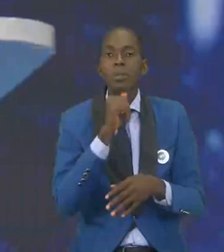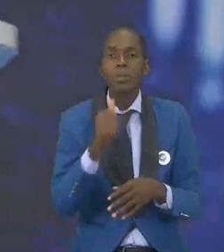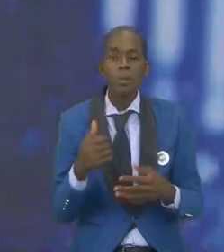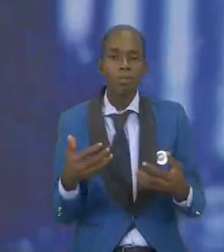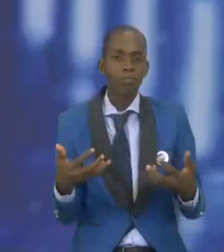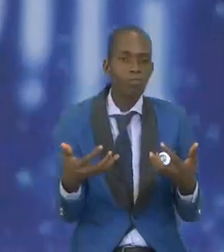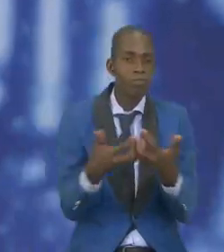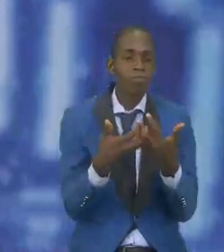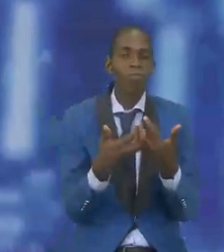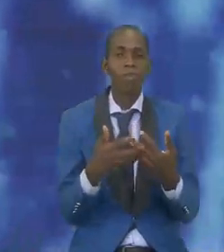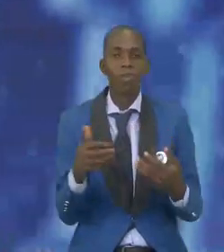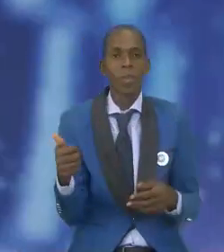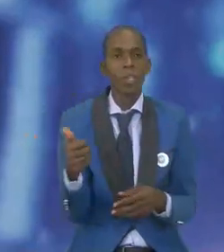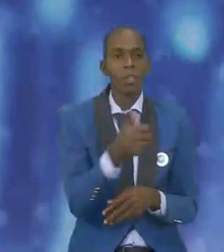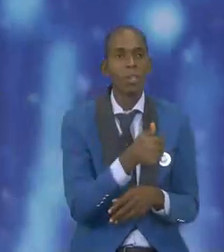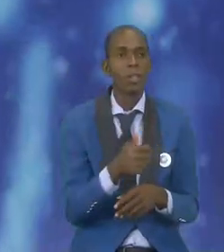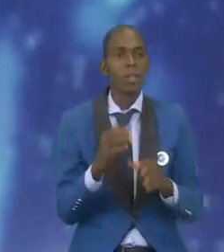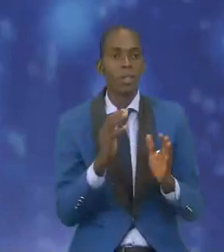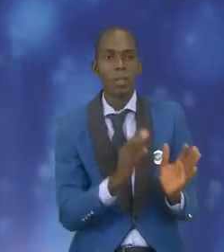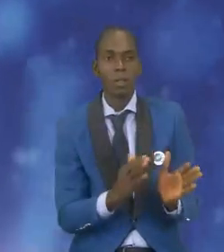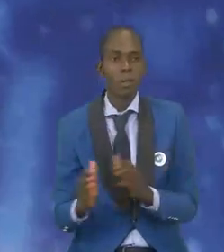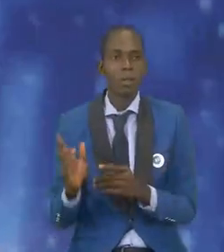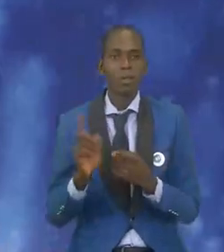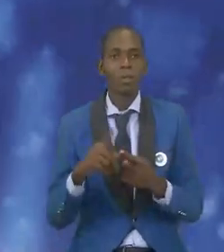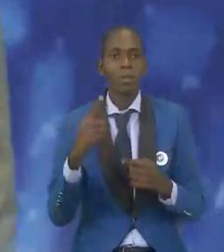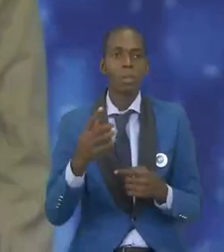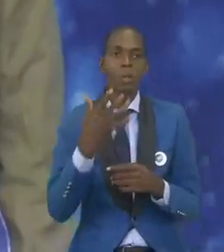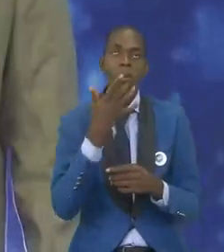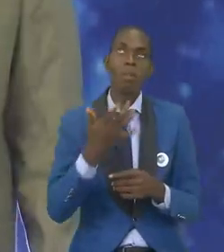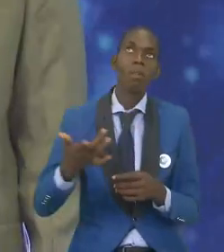14 un pied un 14